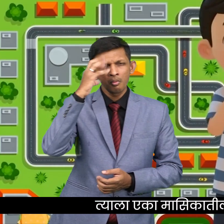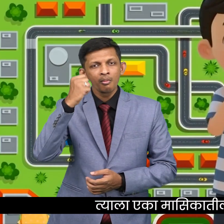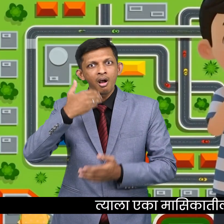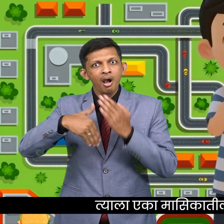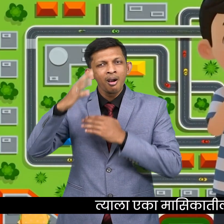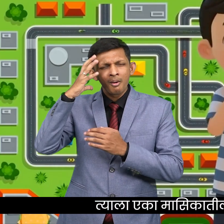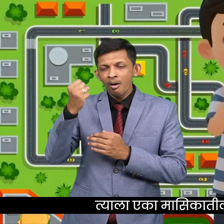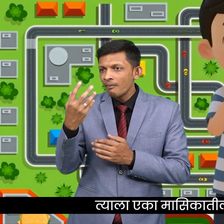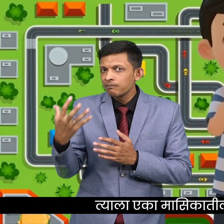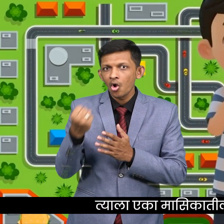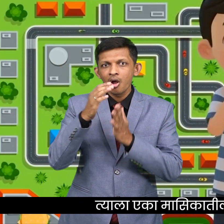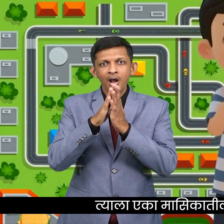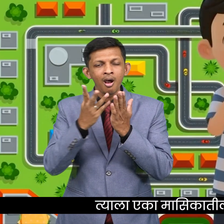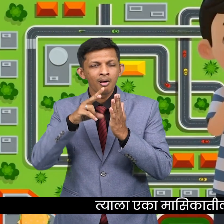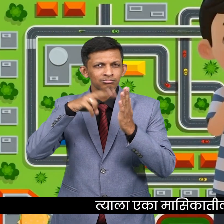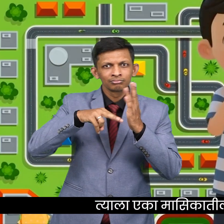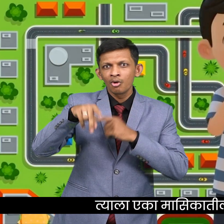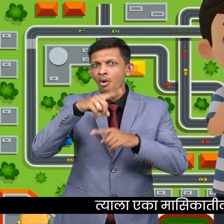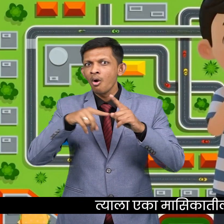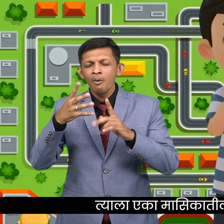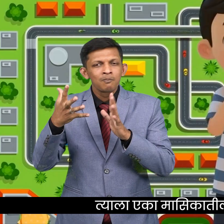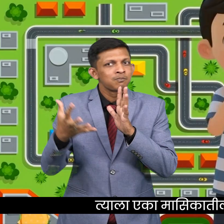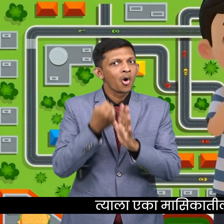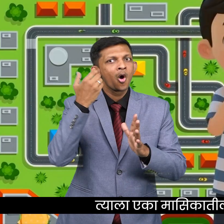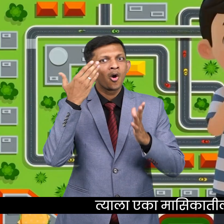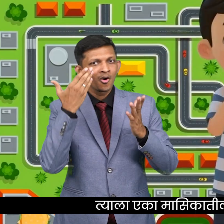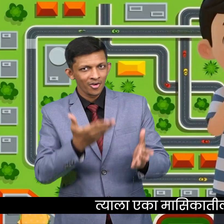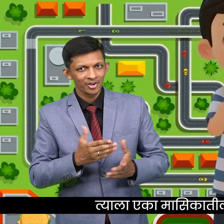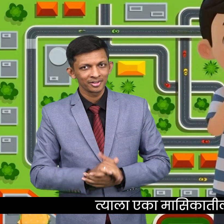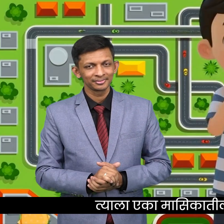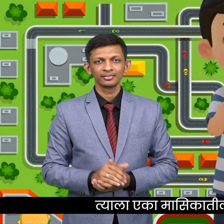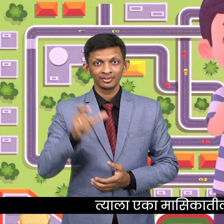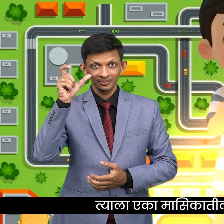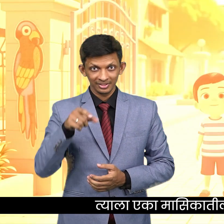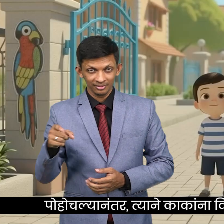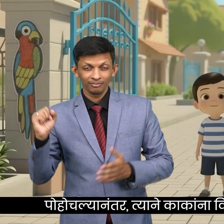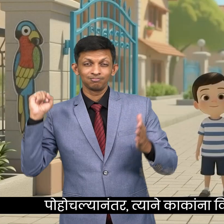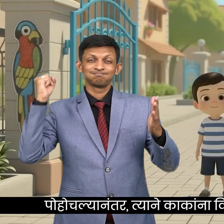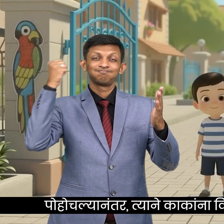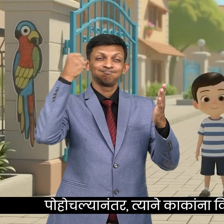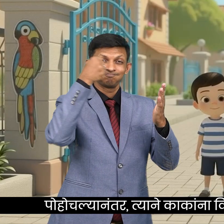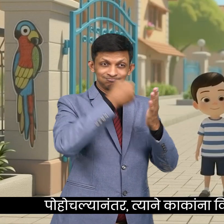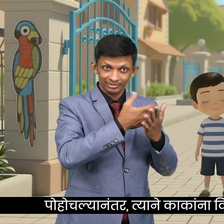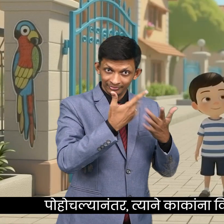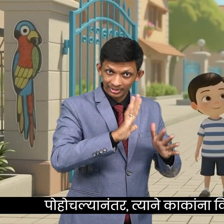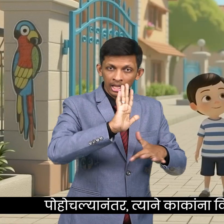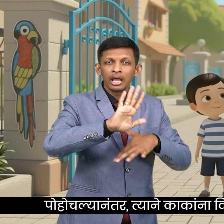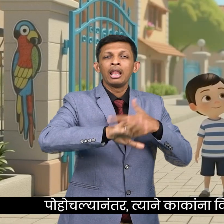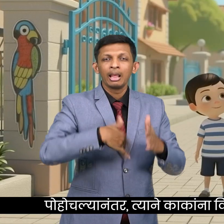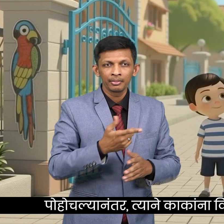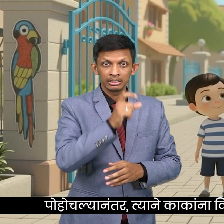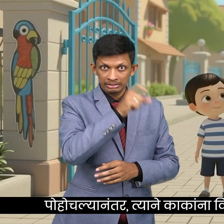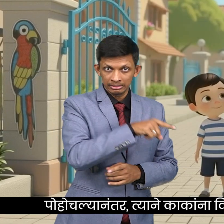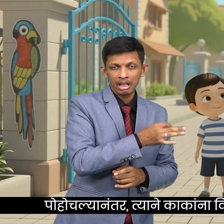त्याला एका मासिकातील रस्ता शोधा हे कोडे आठवले। पोहोचल्यानंतर